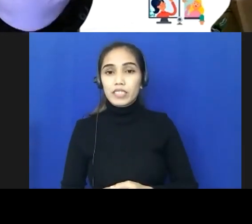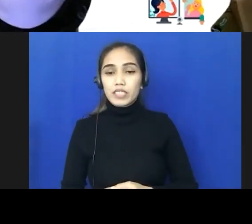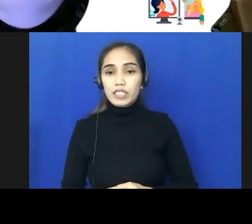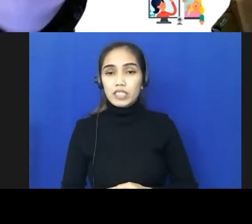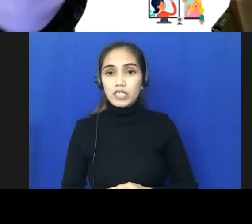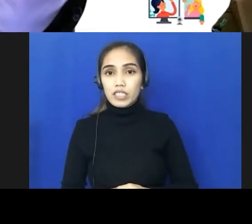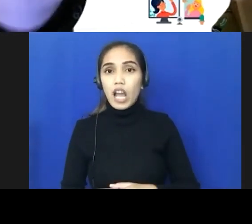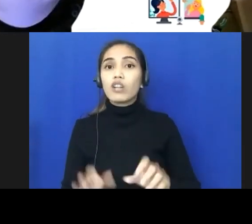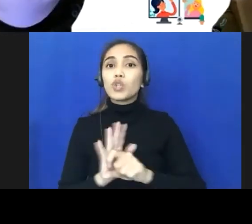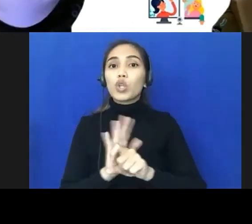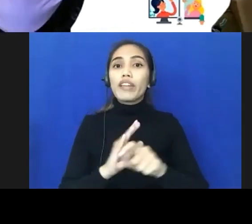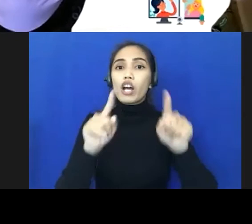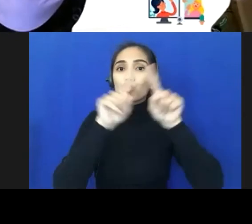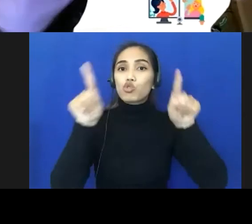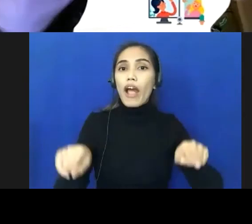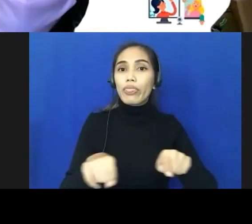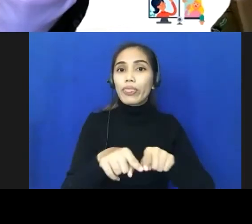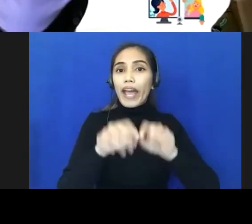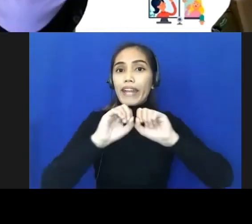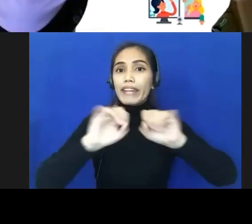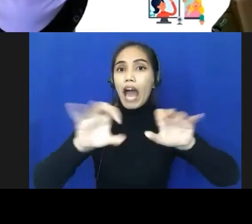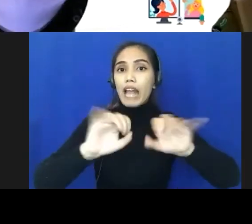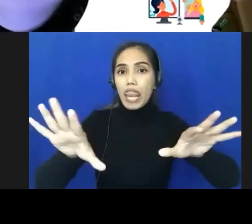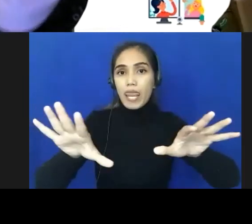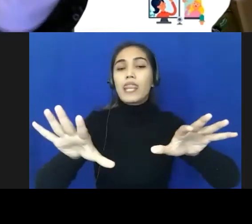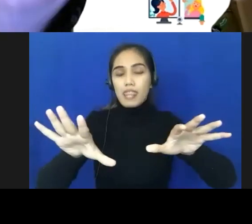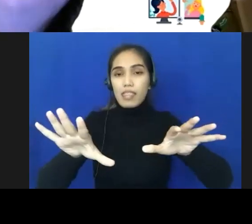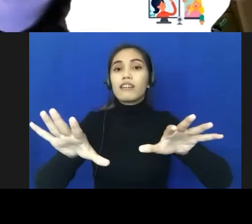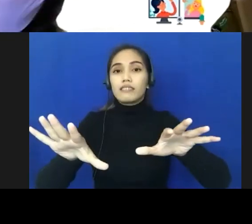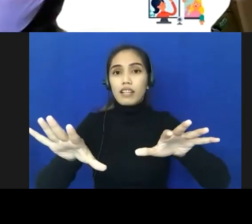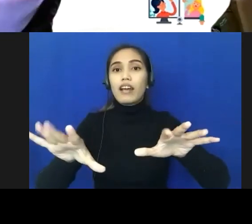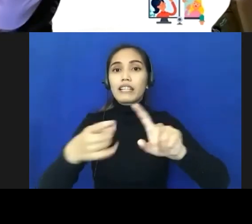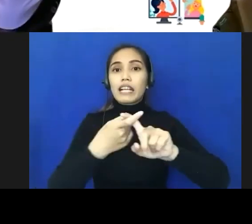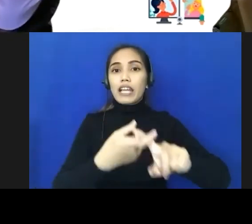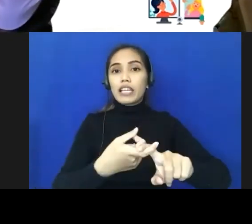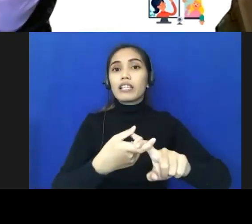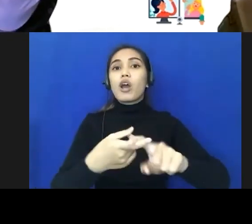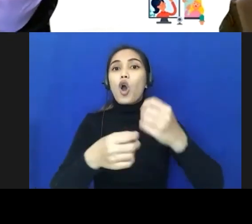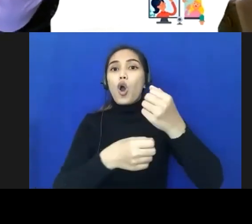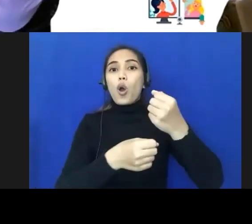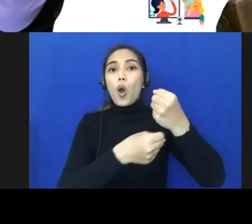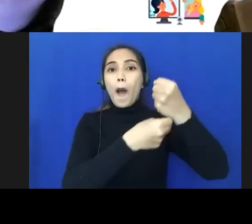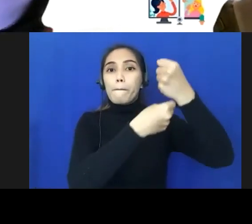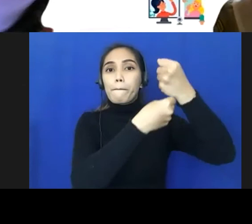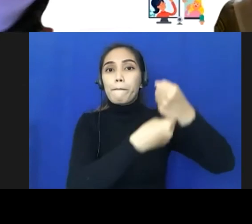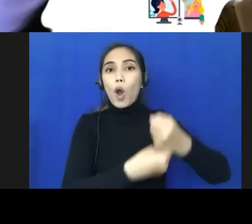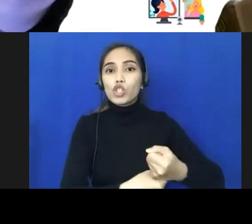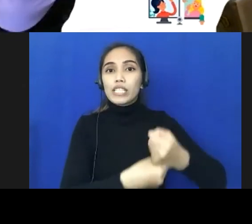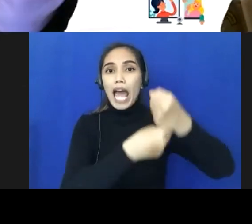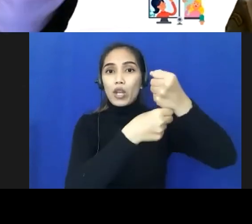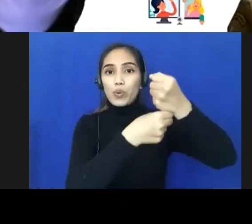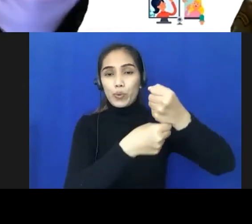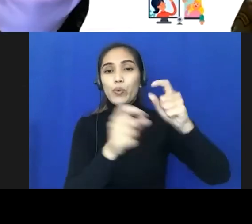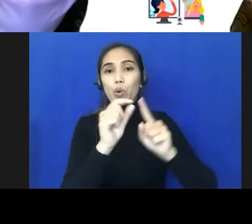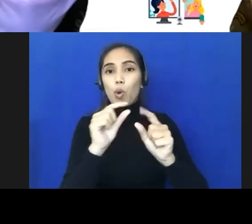mengeluarkan surat edaran terkait dengan posyandu di masa pandemi COVID. Ya, jadi surat edaran itu ya Dok ya?